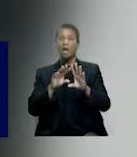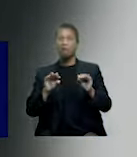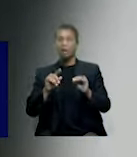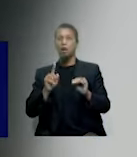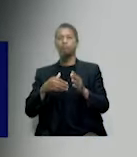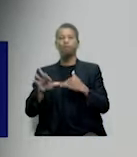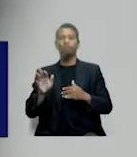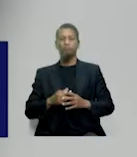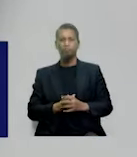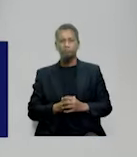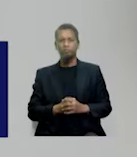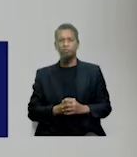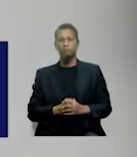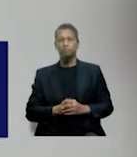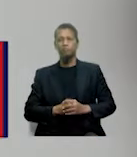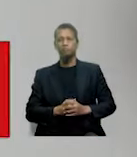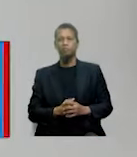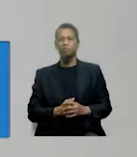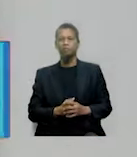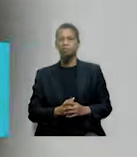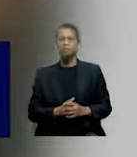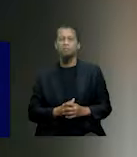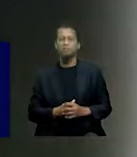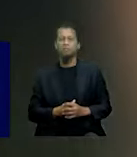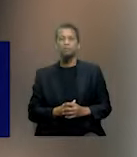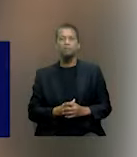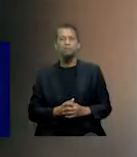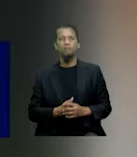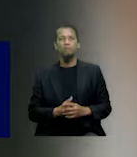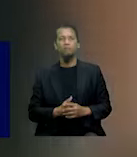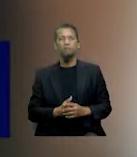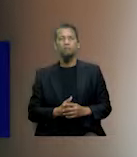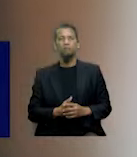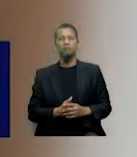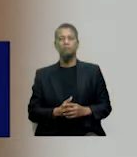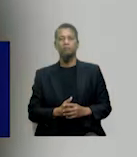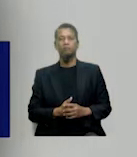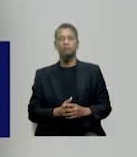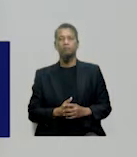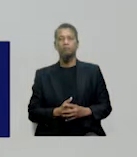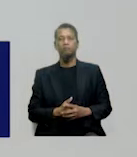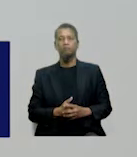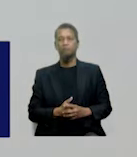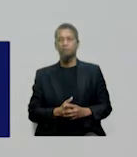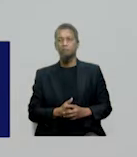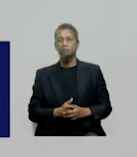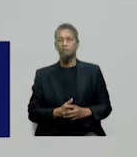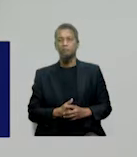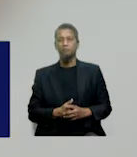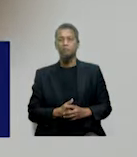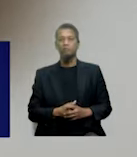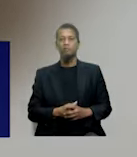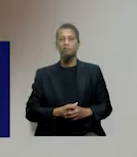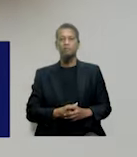Teguran sama pemerintah, iki besok saya ngerti nak iki sepi. Saawan rano wong mlebu. Yuli Juwanto,